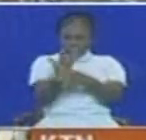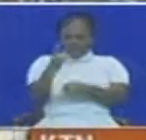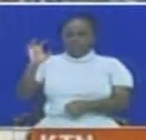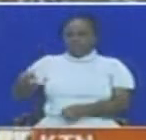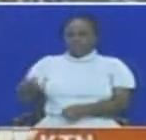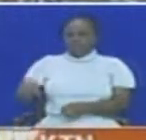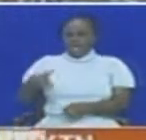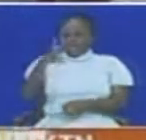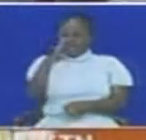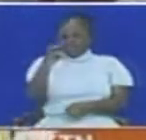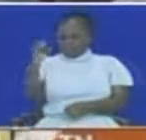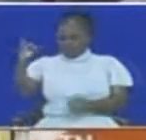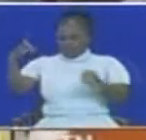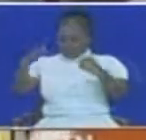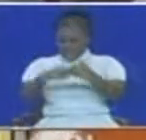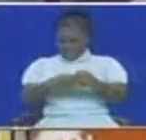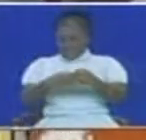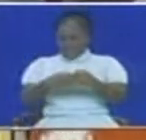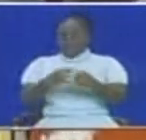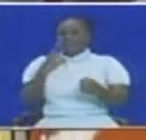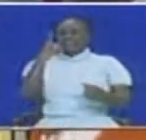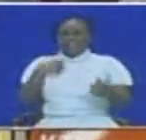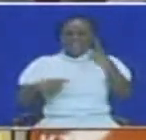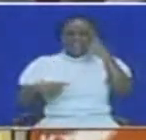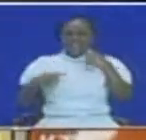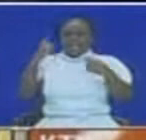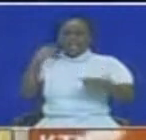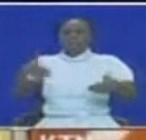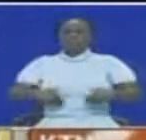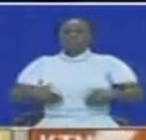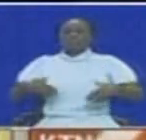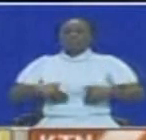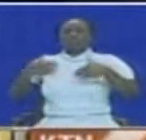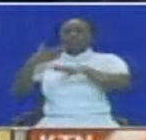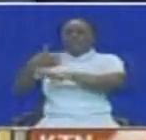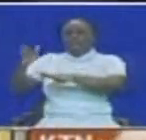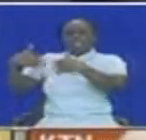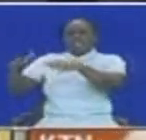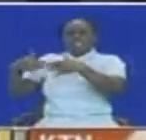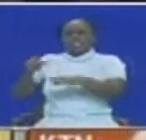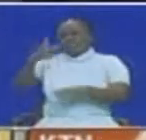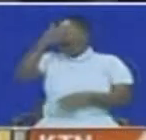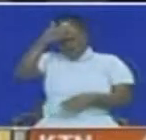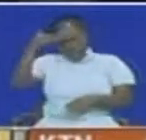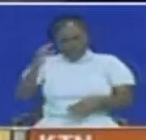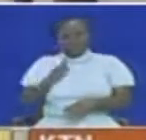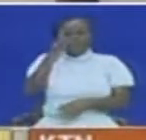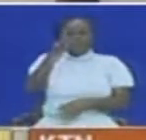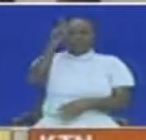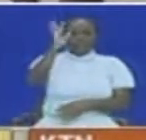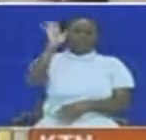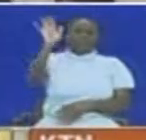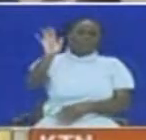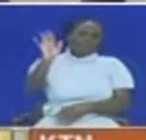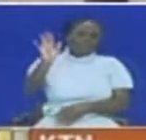Mudhuru mwaka 2008, kilio kimekuwa kupotea kwa vijana hawa waliojisahau na hata kusahau hatima yao.